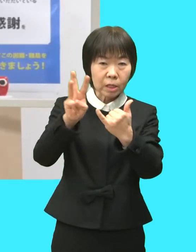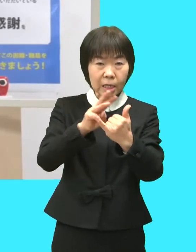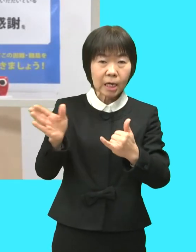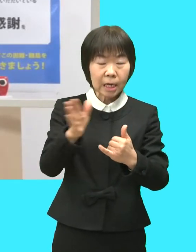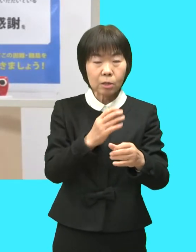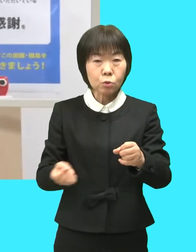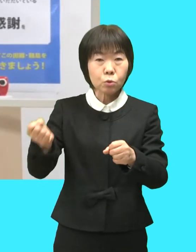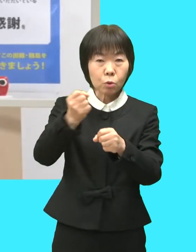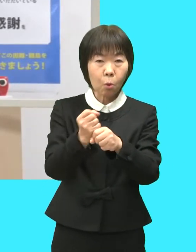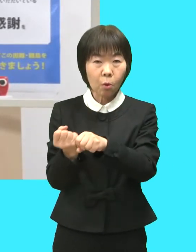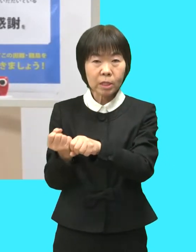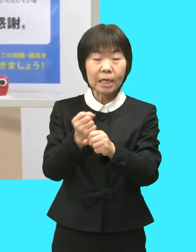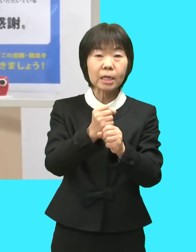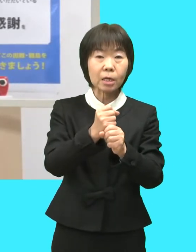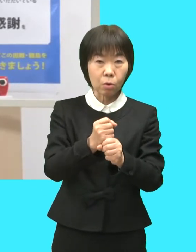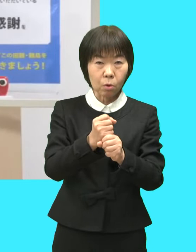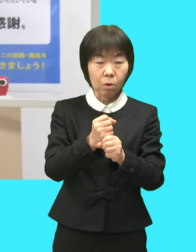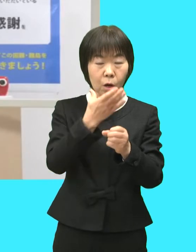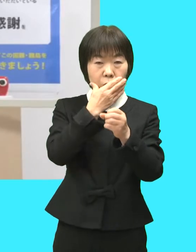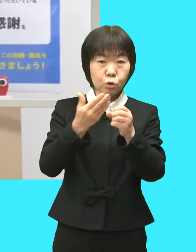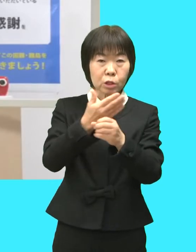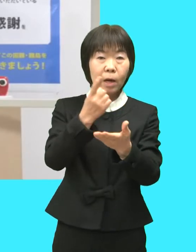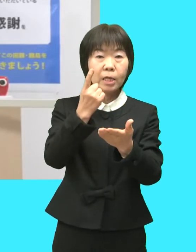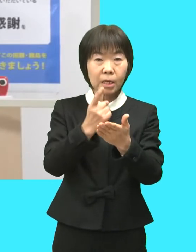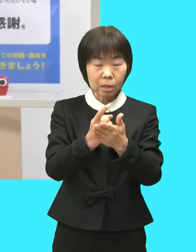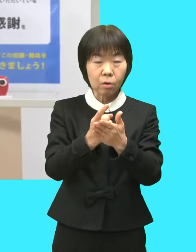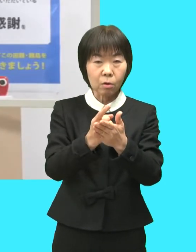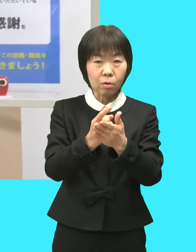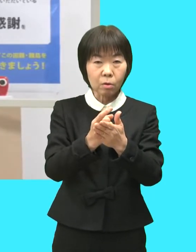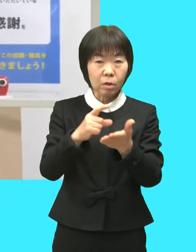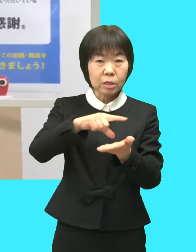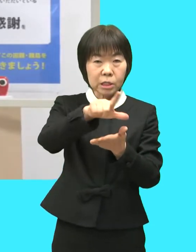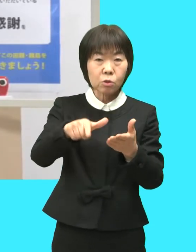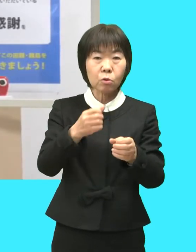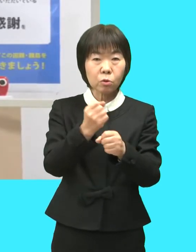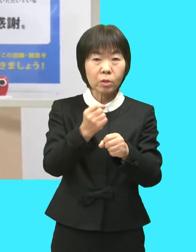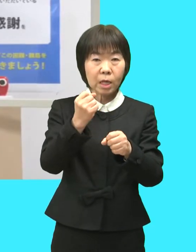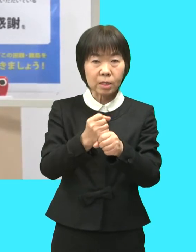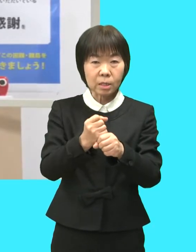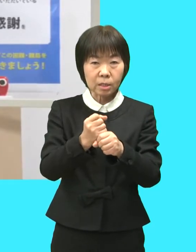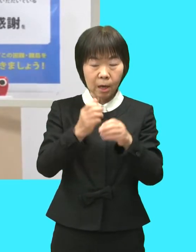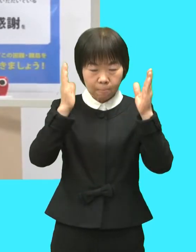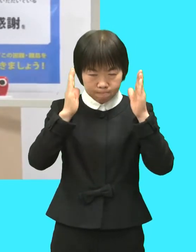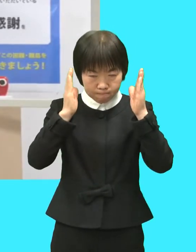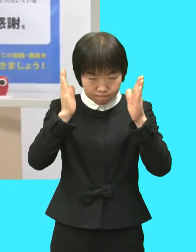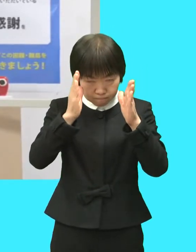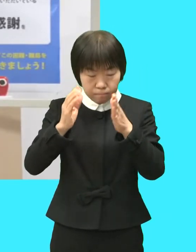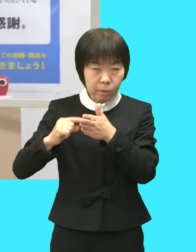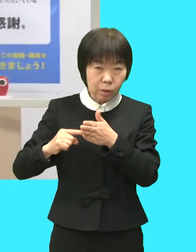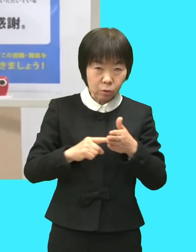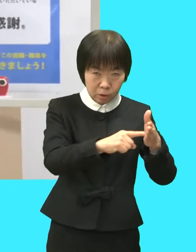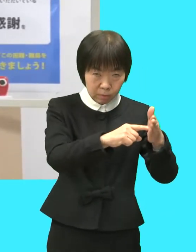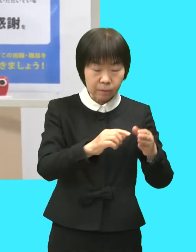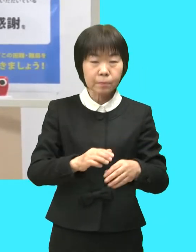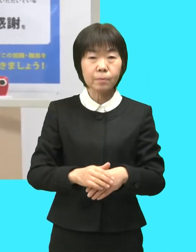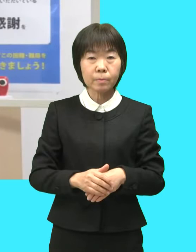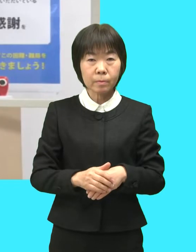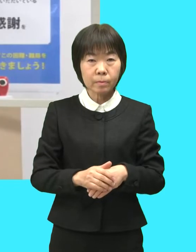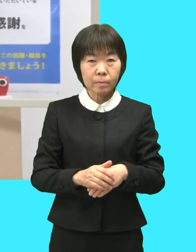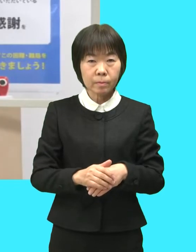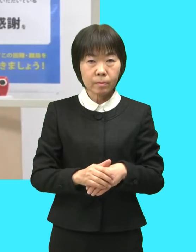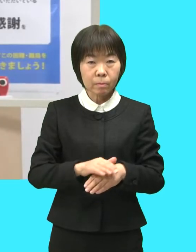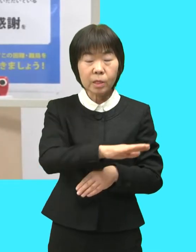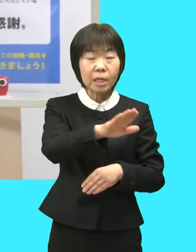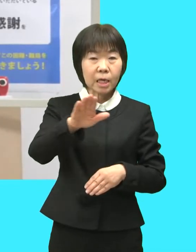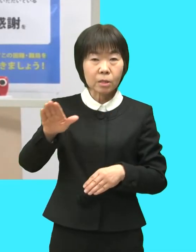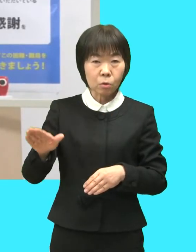復興・再生と福島ならではの地方創生に全力を尽くしてまいります。